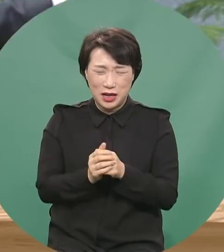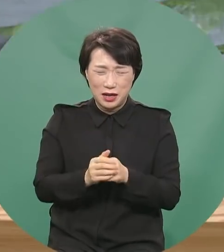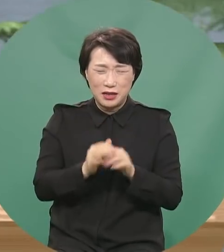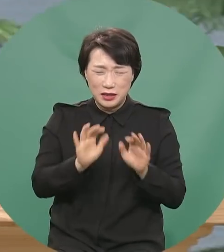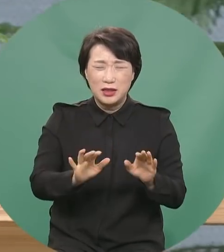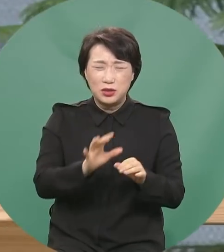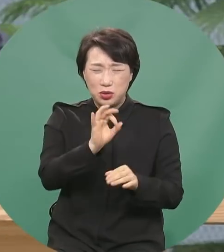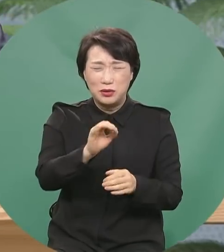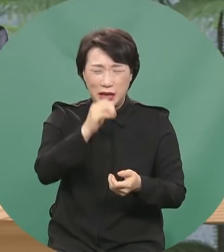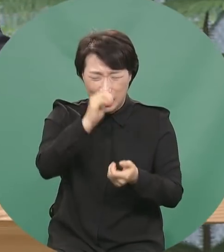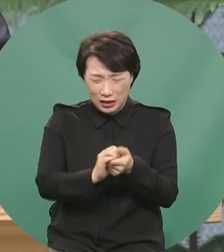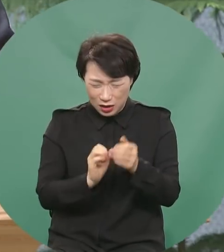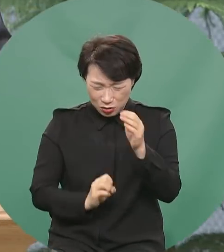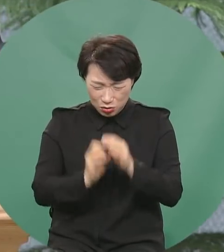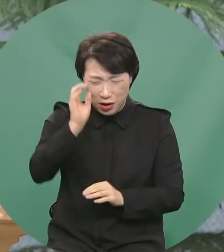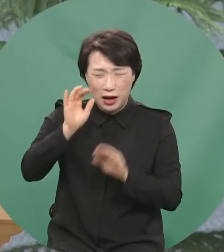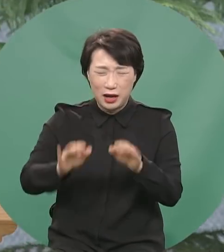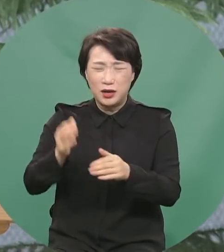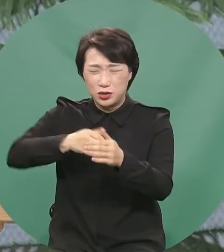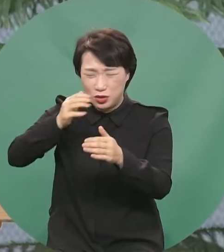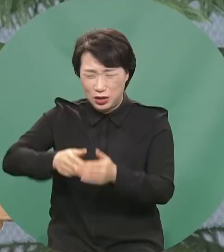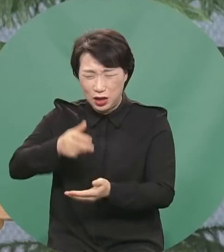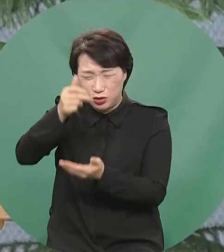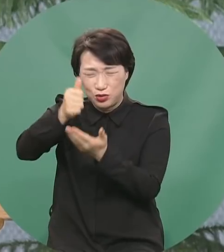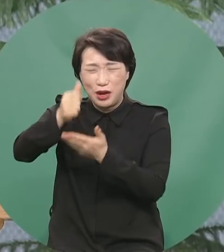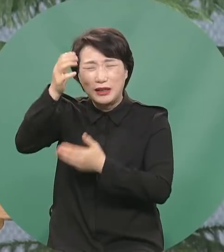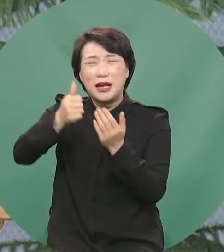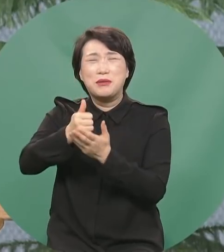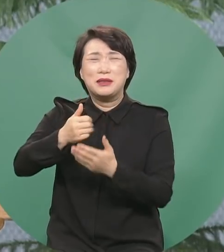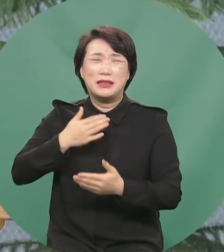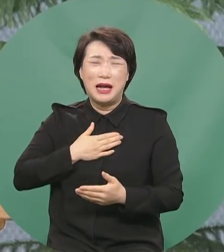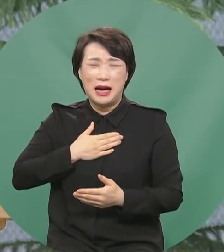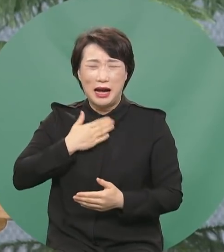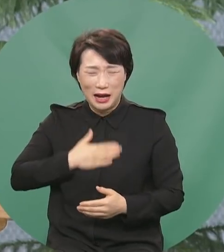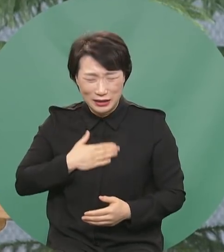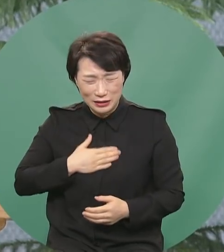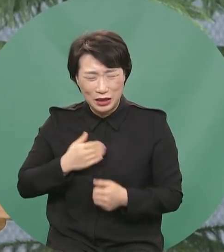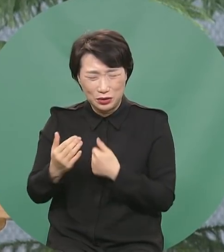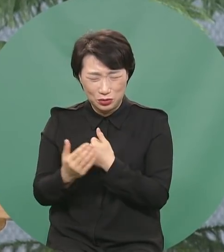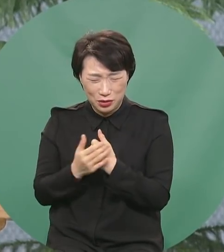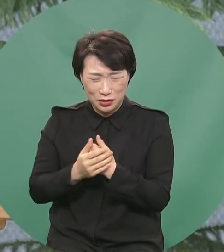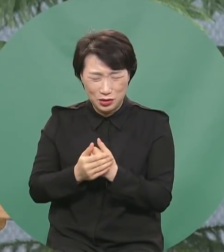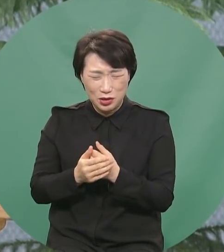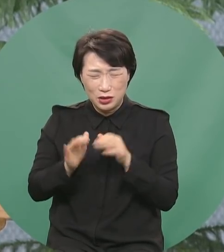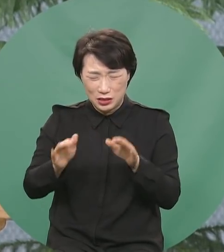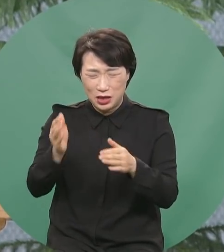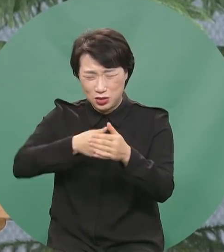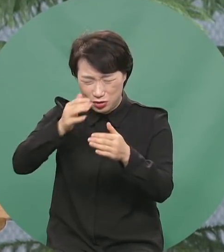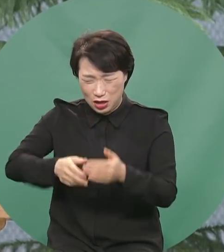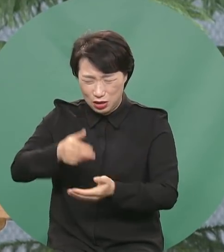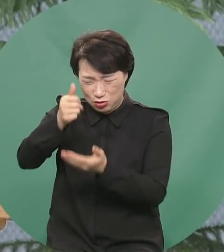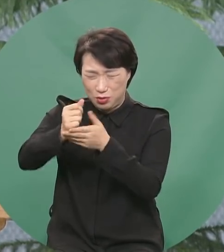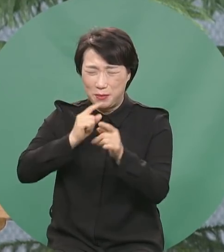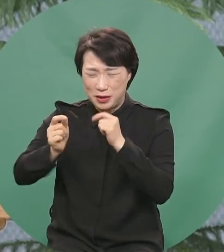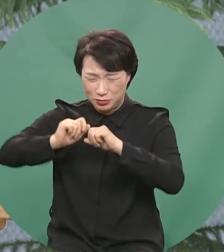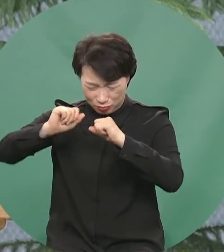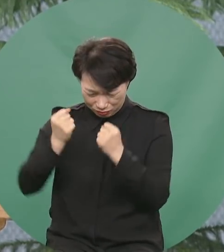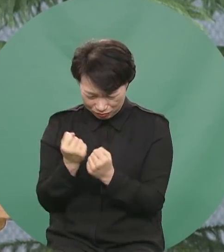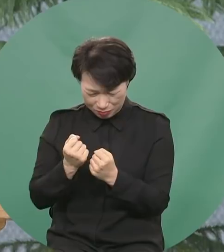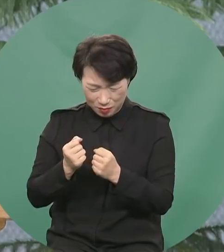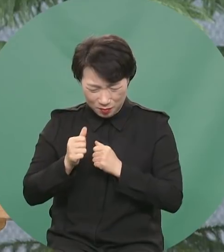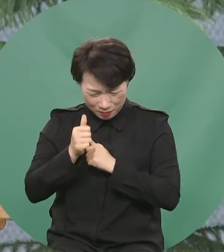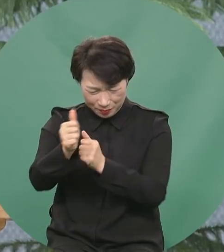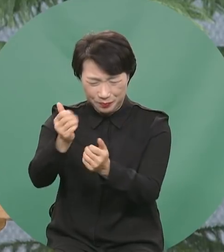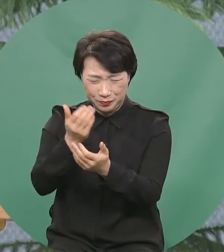한계를 초월하시는 절대자임을 깨닫게 도와주시옵시고 절대자의 말을 듣게 도와주소서.